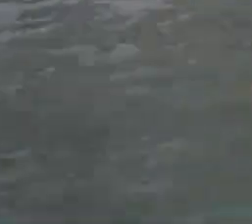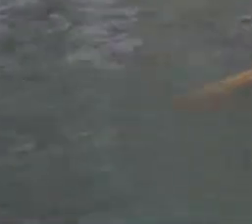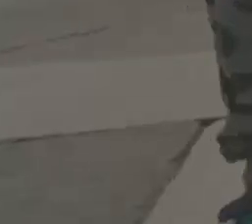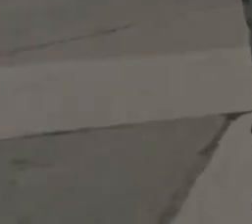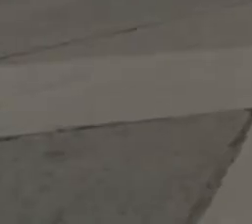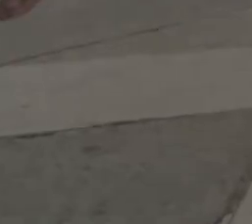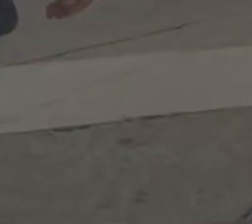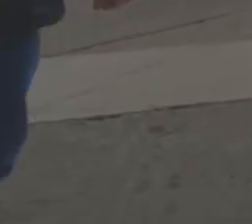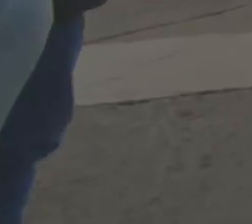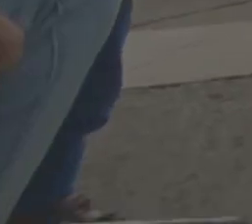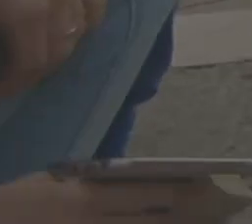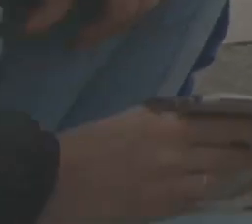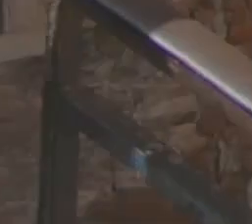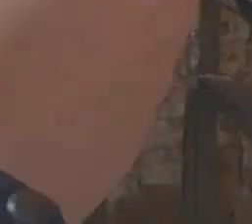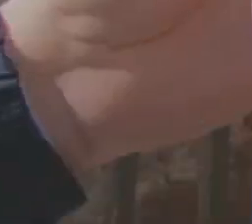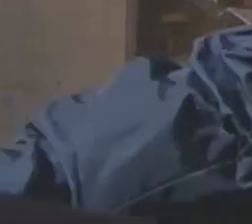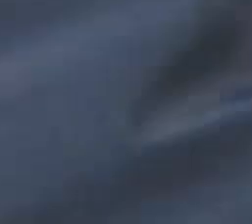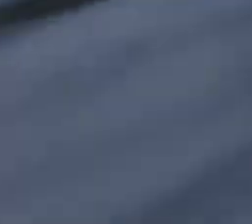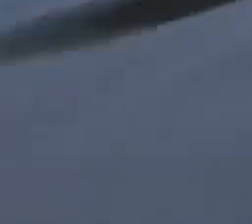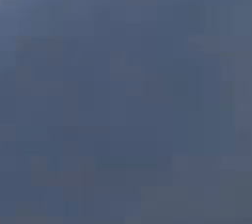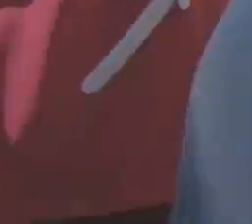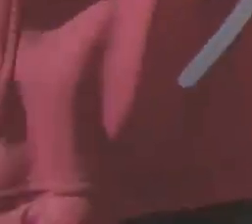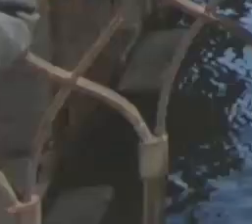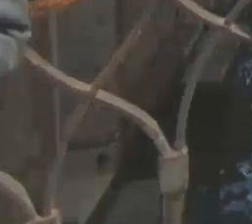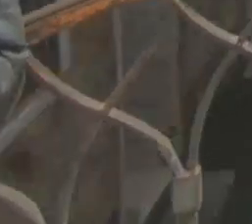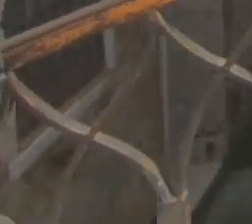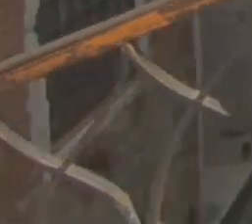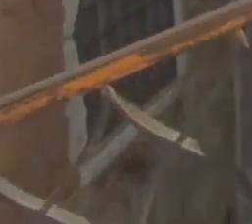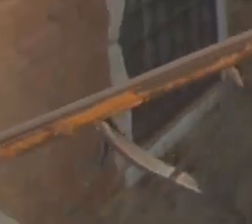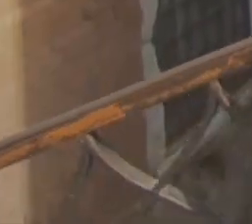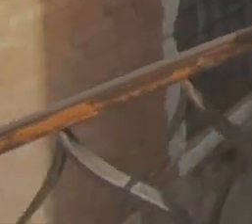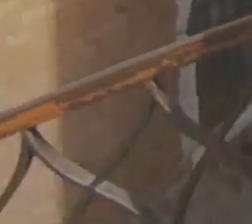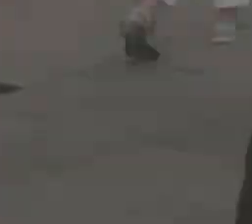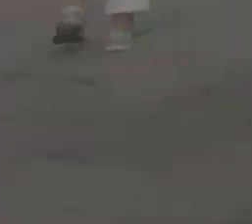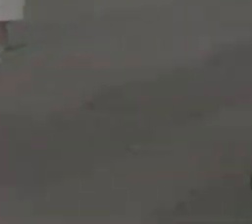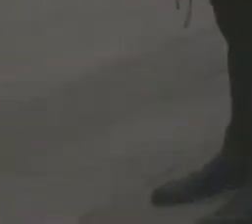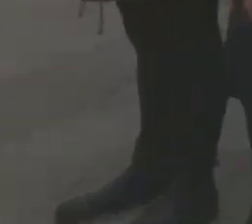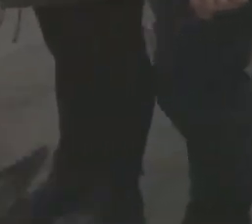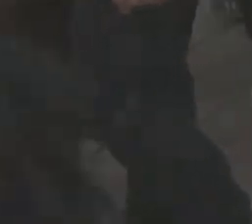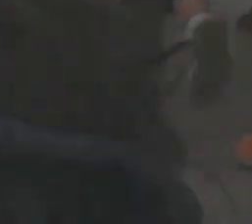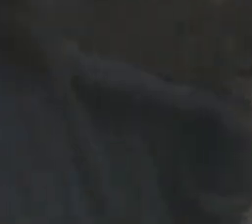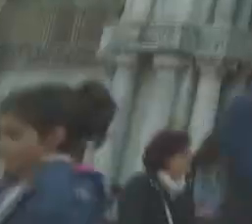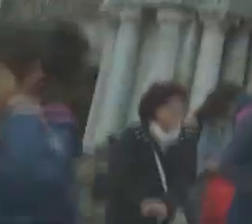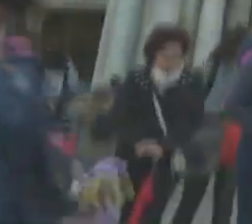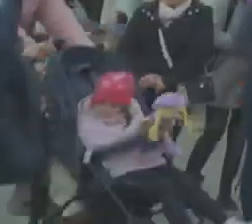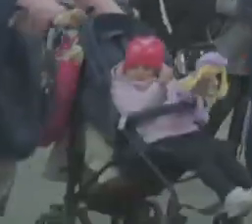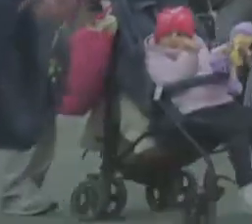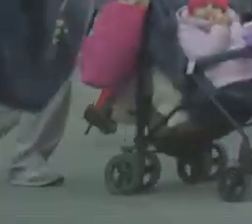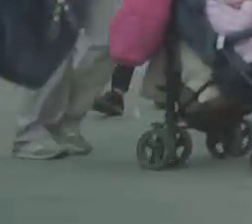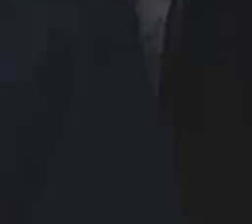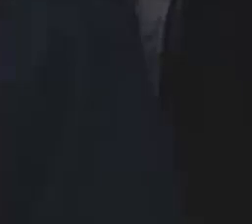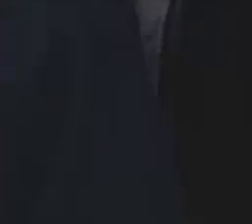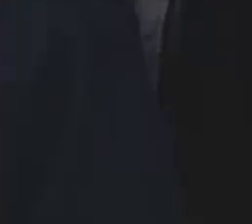כתבות חדשה, אזהרת מסע, על הערים שלא רוצות תיירים. You can earn much, much money